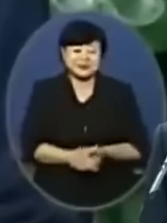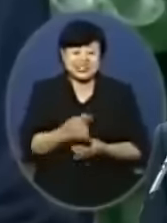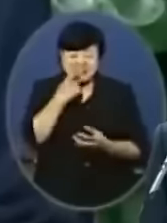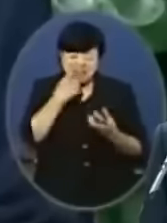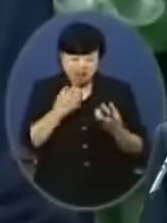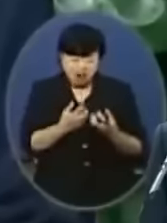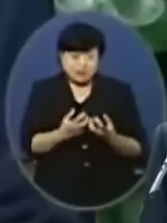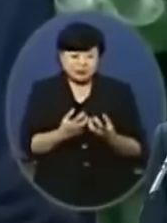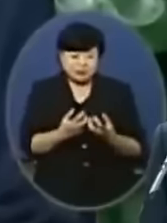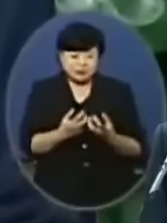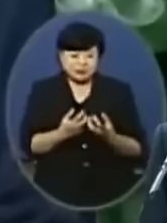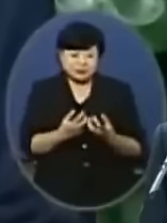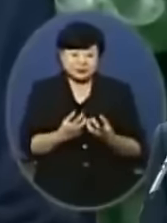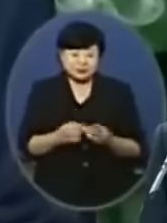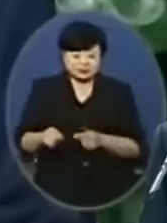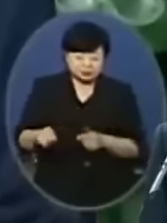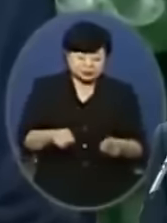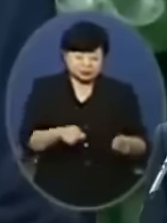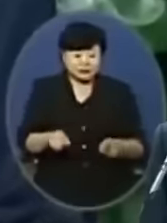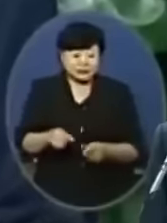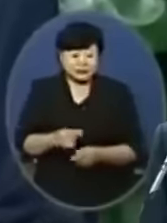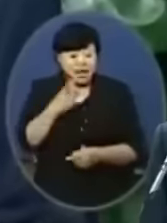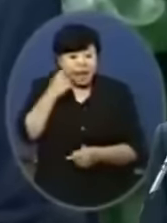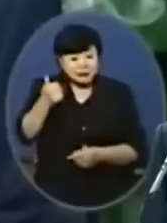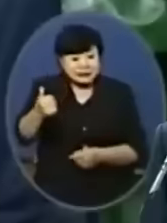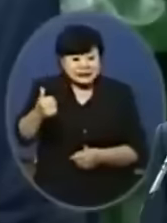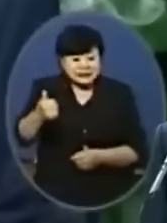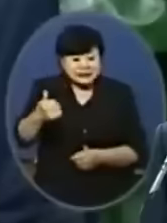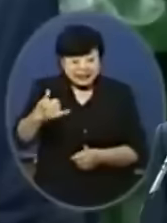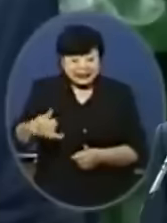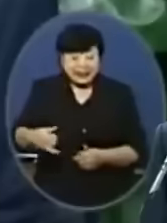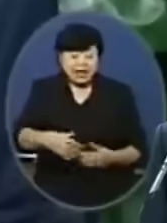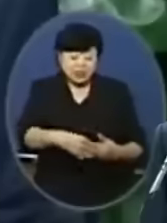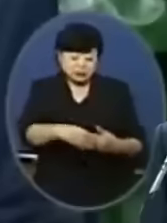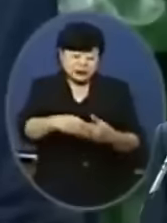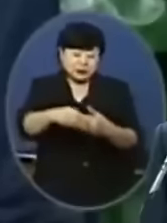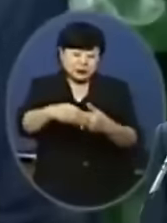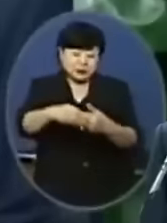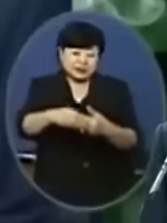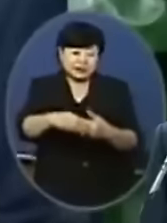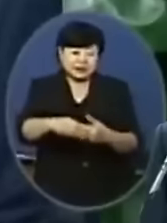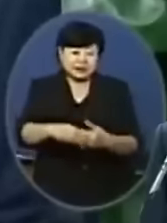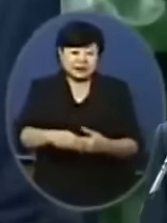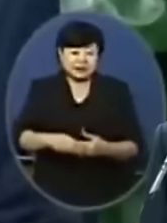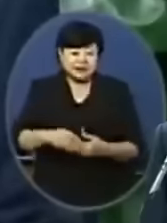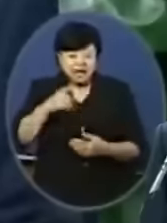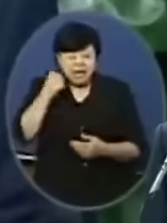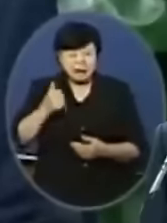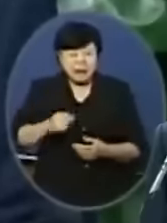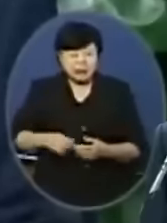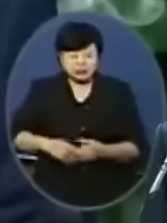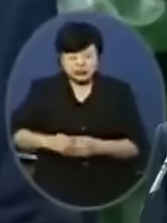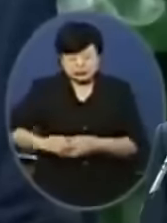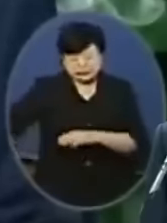얼음지치러 갔는데 그 딸이 아버지가 손을 잡고 걸어가는데 자꾸 나